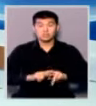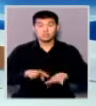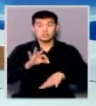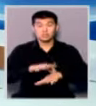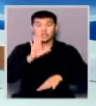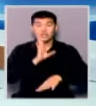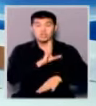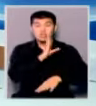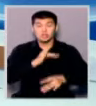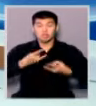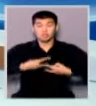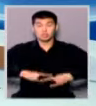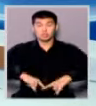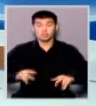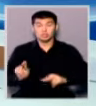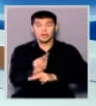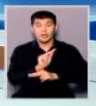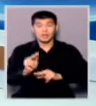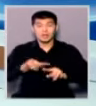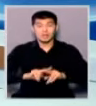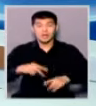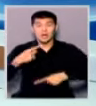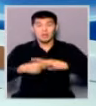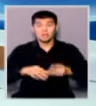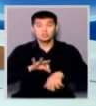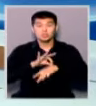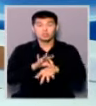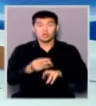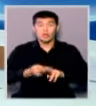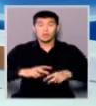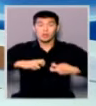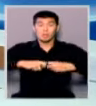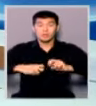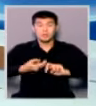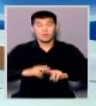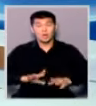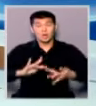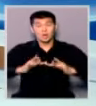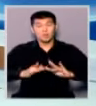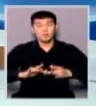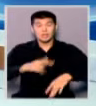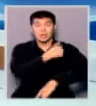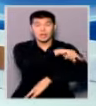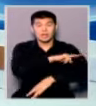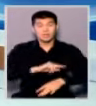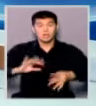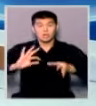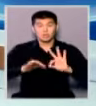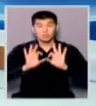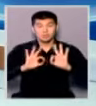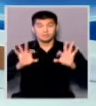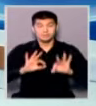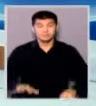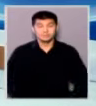жұқтырған әйелдерді босандыру және ем тағайындау қалай жүргізіліп жатыр. Бұл мәселе төңірегінде онлайн емхана хабарында айтылды. Толығырақ тілші